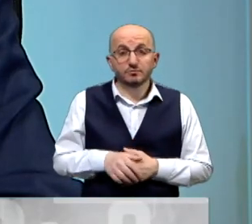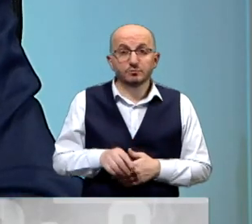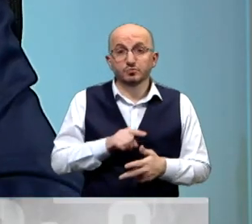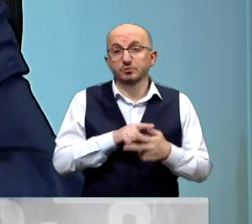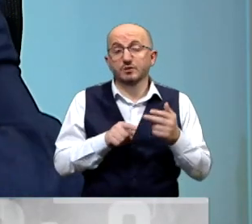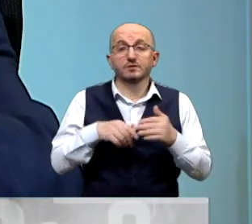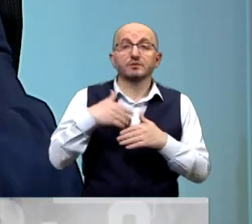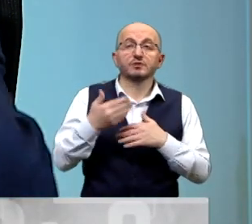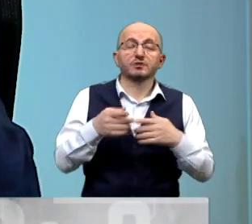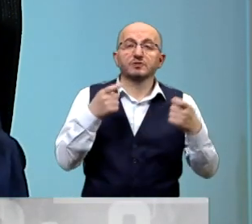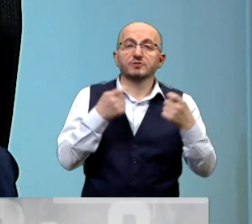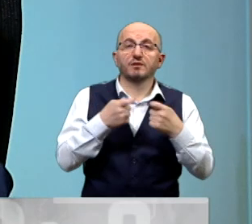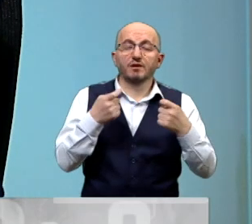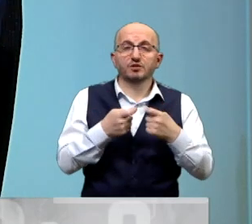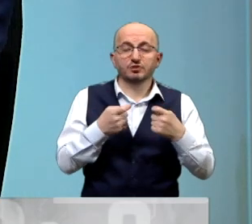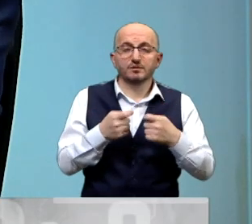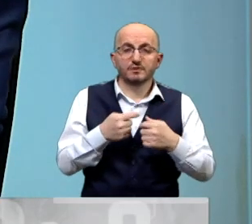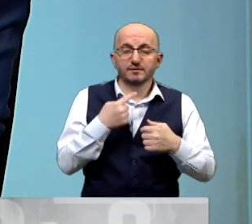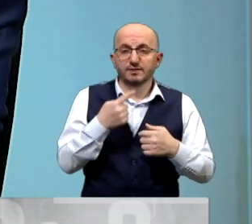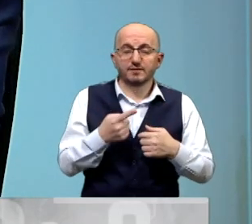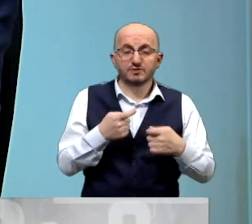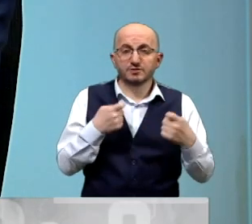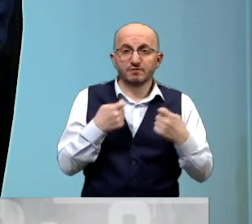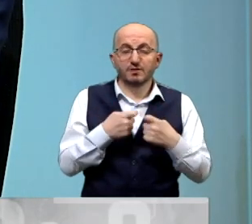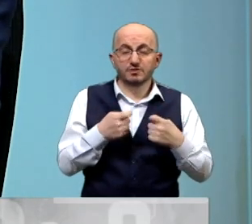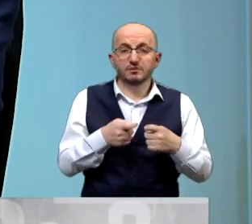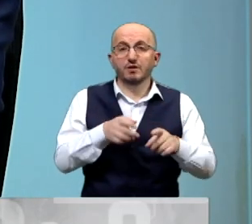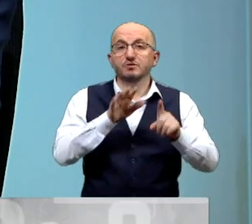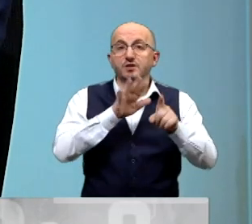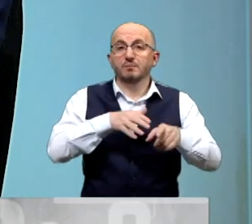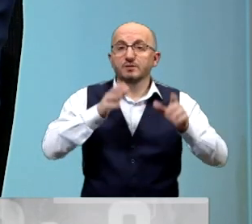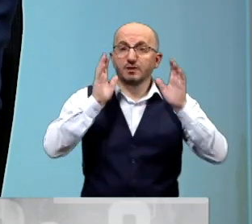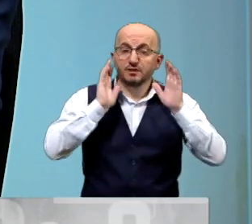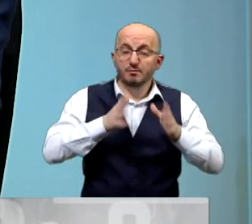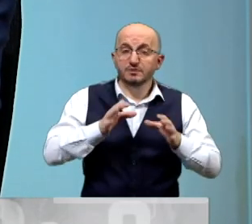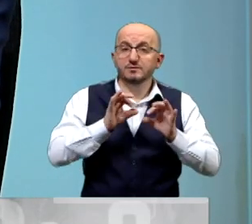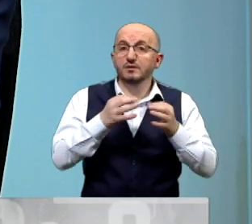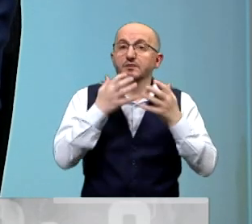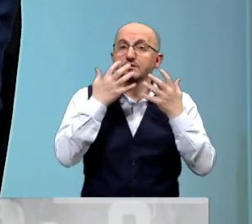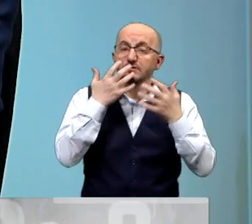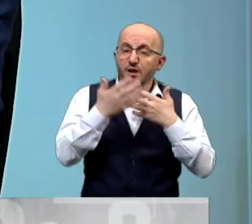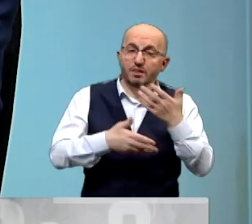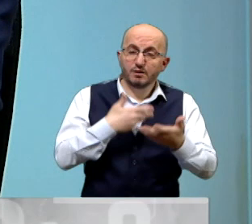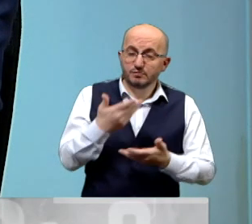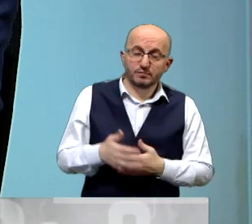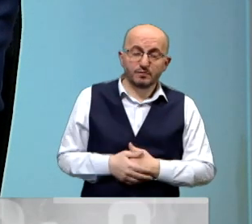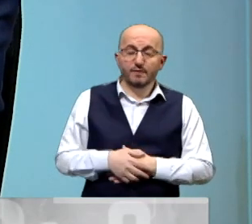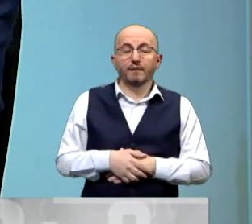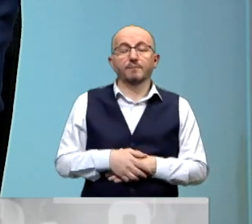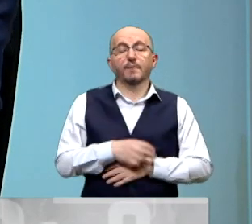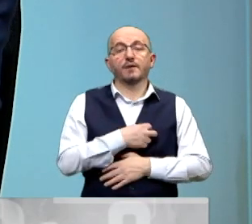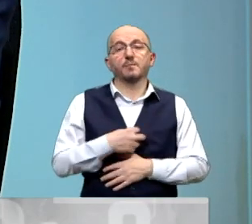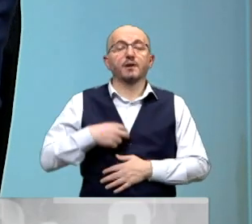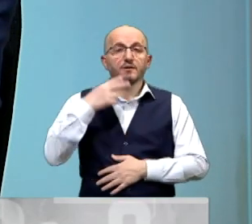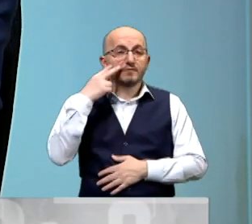dışında bir de Savaş dedim savaşta da aslında cemaatle bile Namazın nasıl kılınacağı var onun da örneği var ama işte Hz